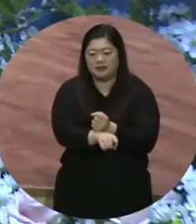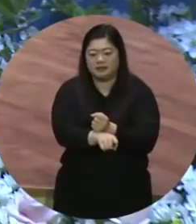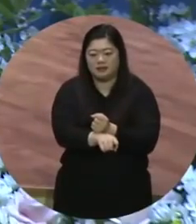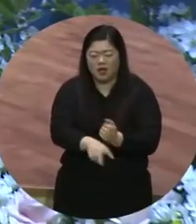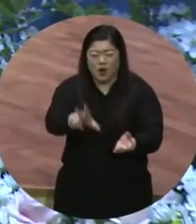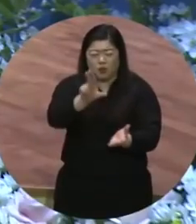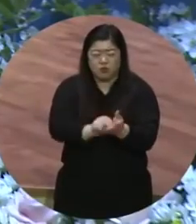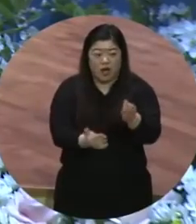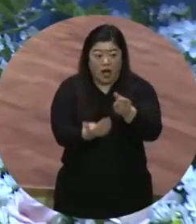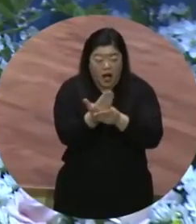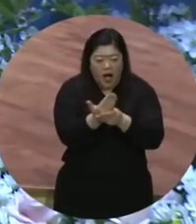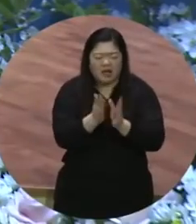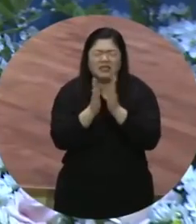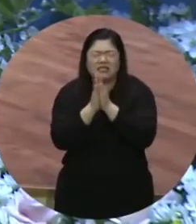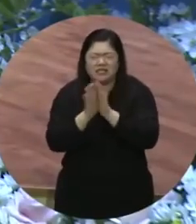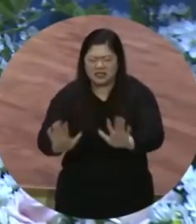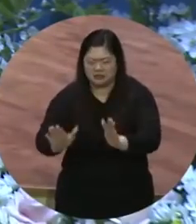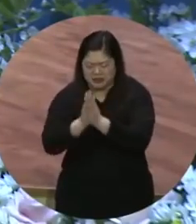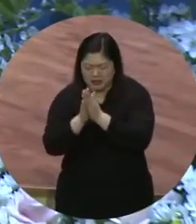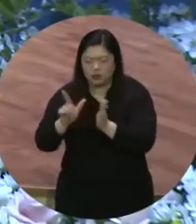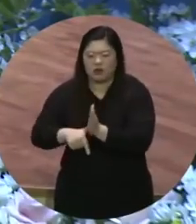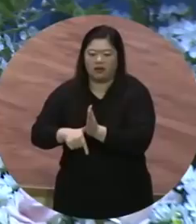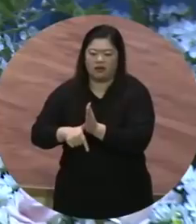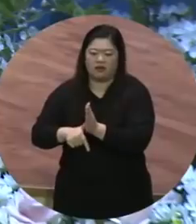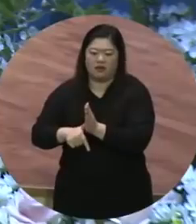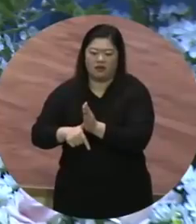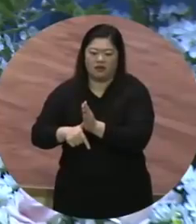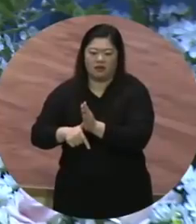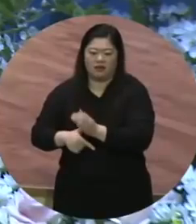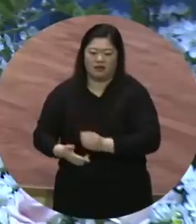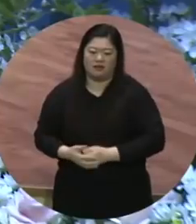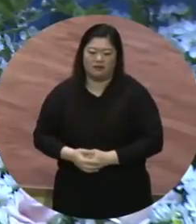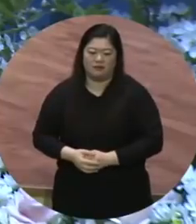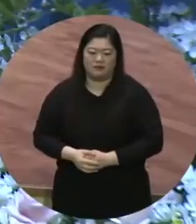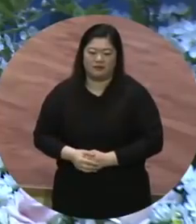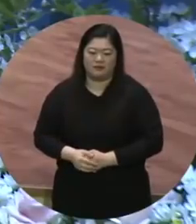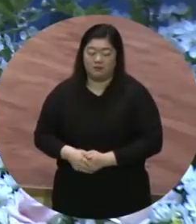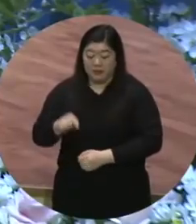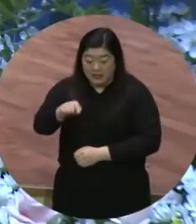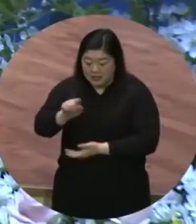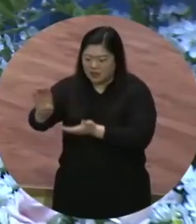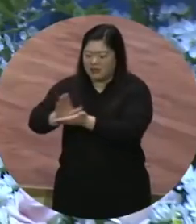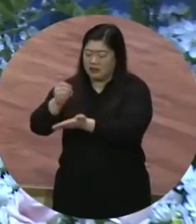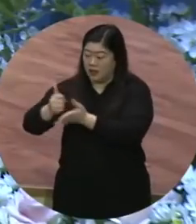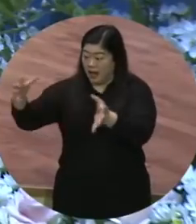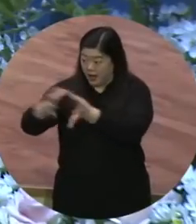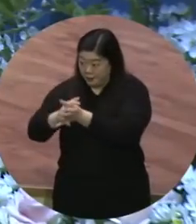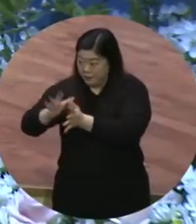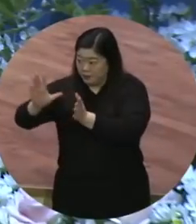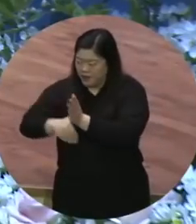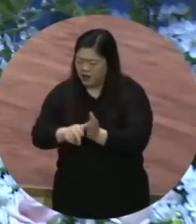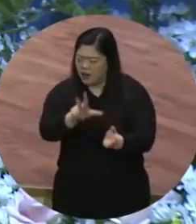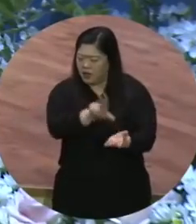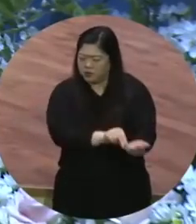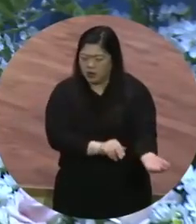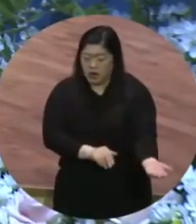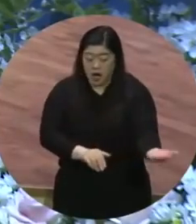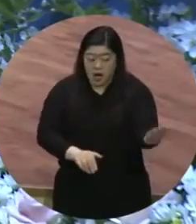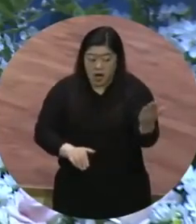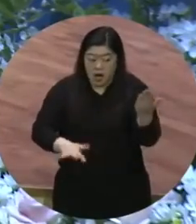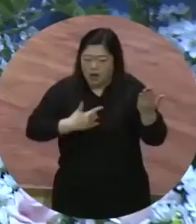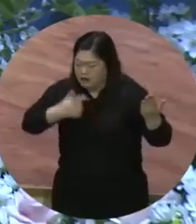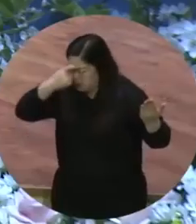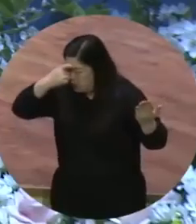있습니다. 자, 이것이 그리스도와 동행하는 자의 축복이고 특권이에요. 특권입니다. 우리는